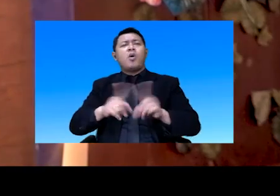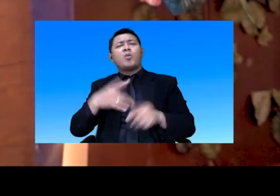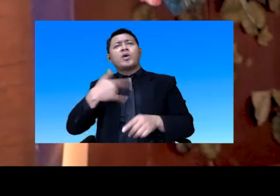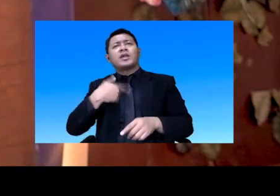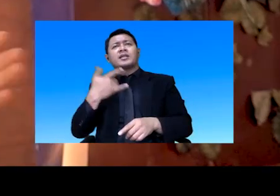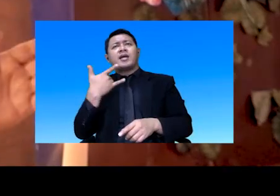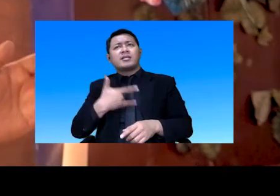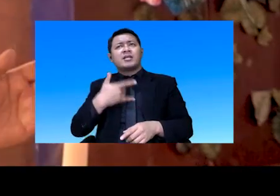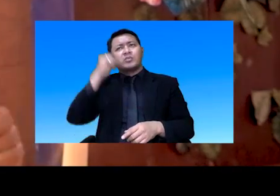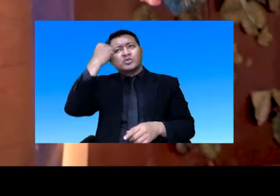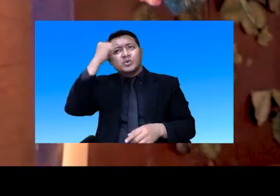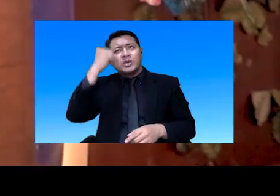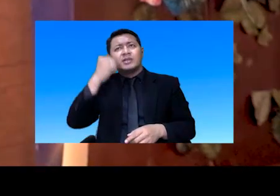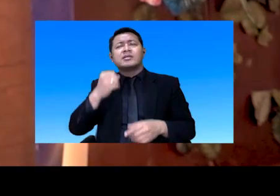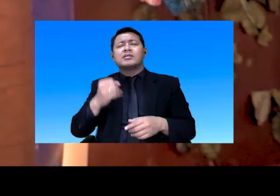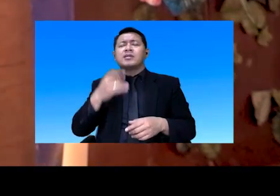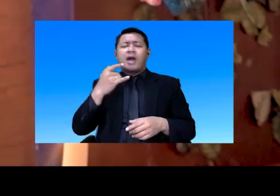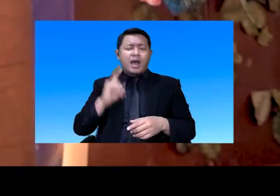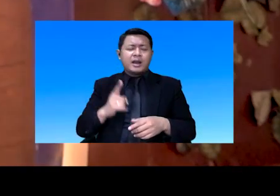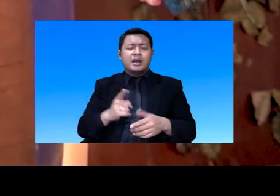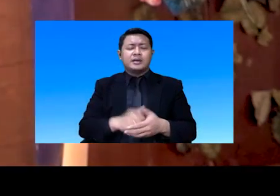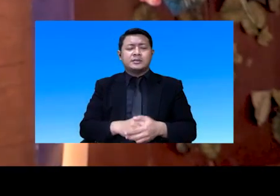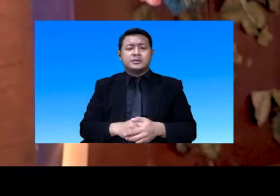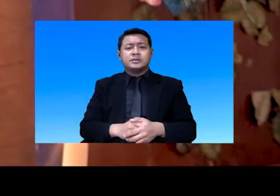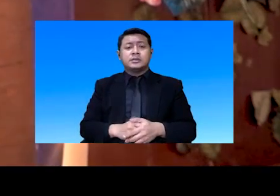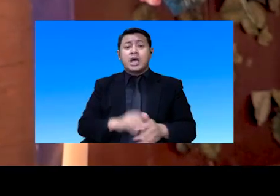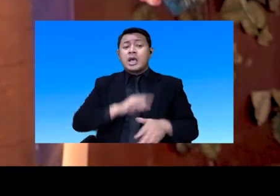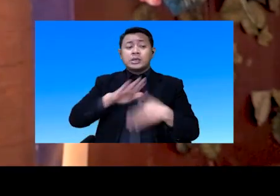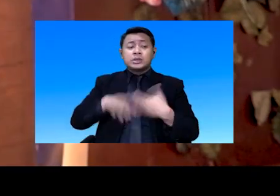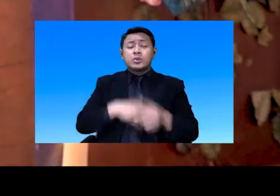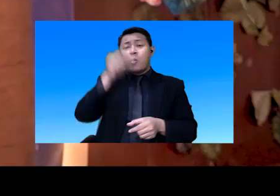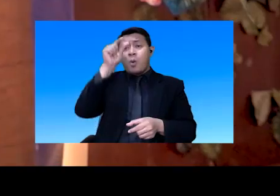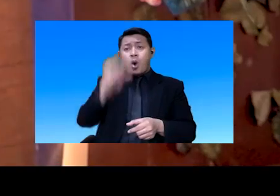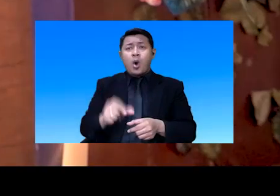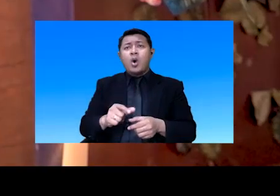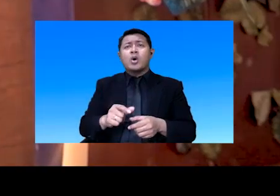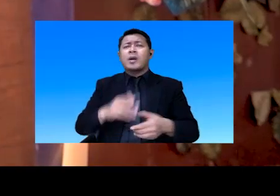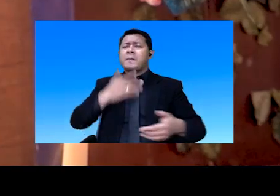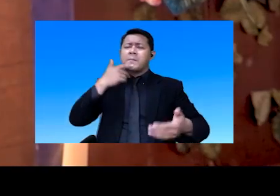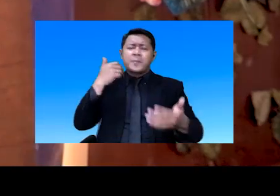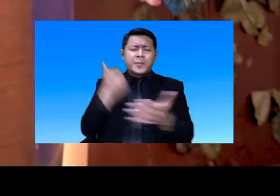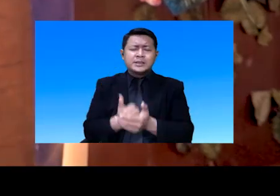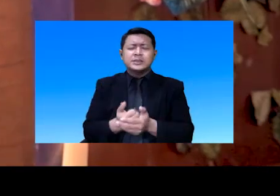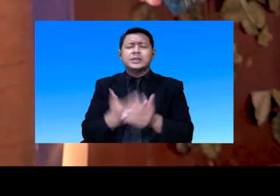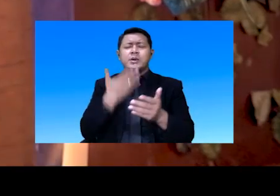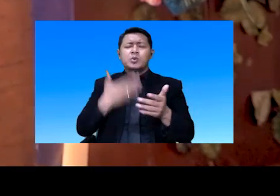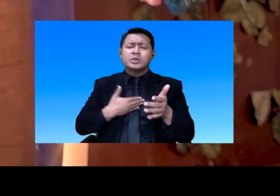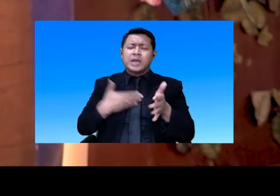saja tanpa kebaikan, yo gak ada. Kalau sampai ada orang yang di